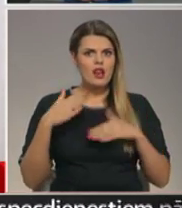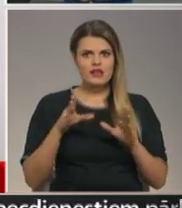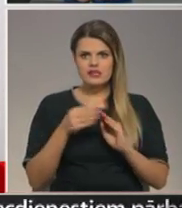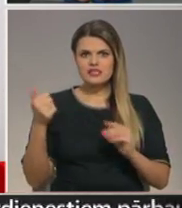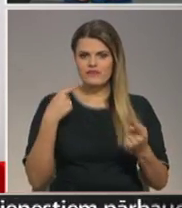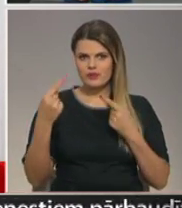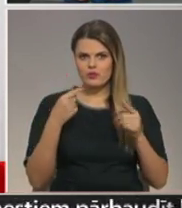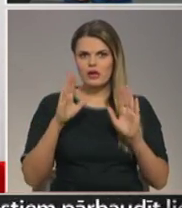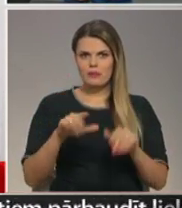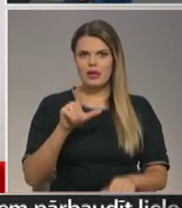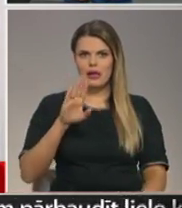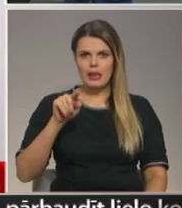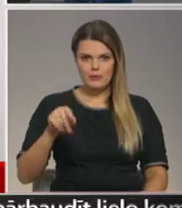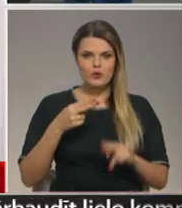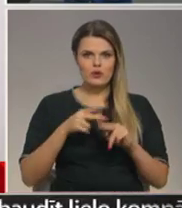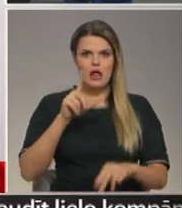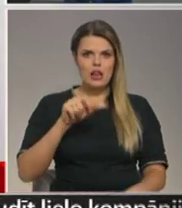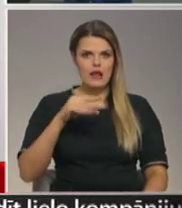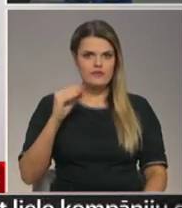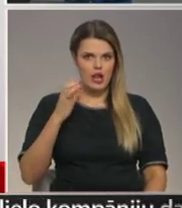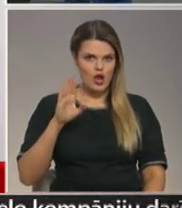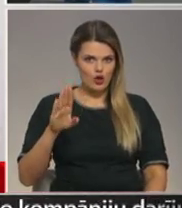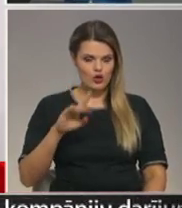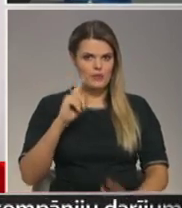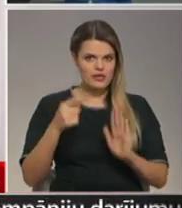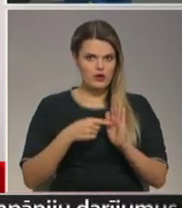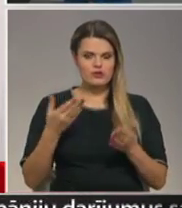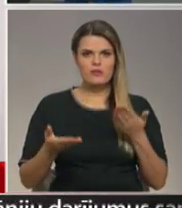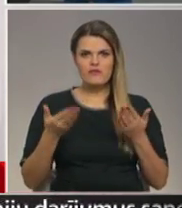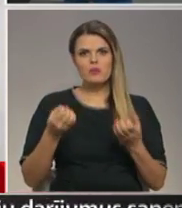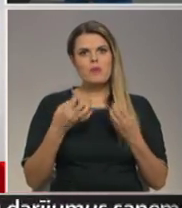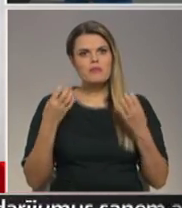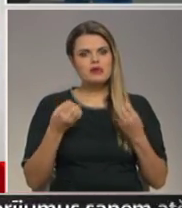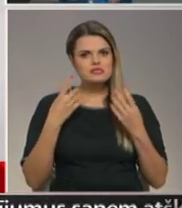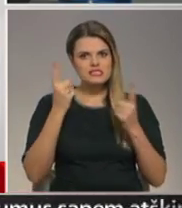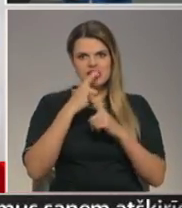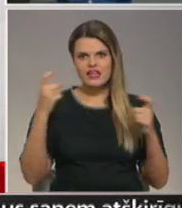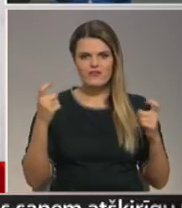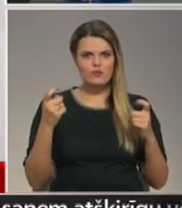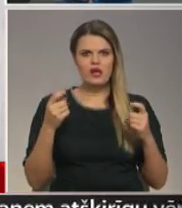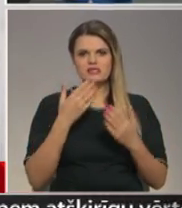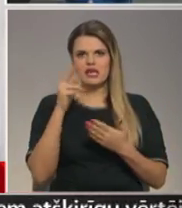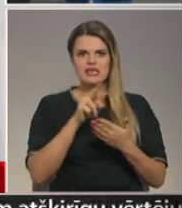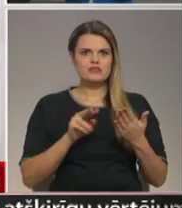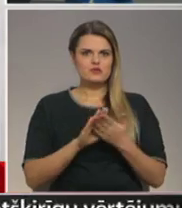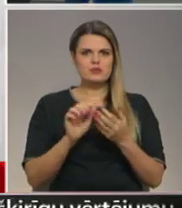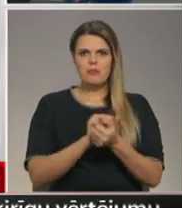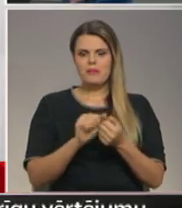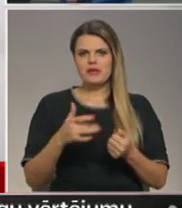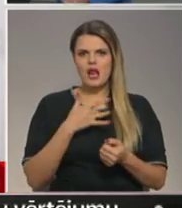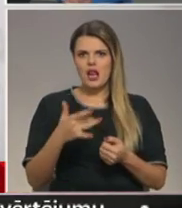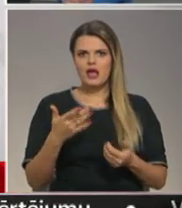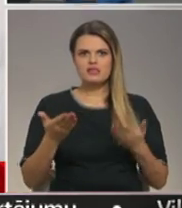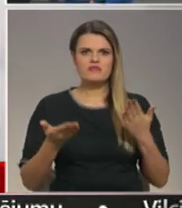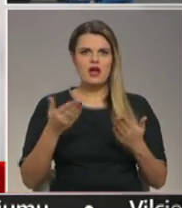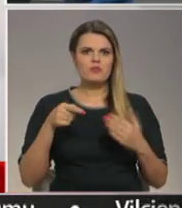Vēlējāties ar viņiem runāt par LMT un Latelekom jautājumu. Varbūt izstāstīt šo fonu informāciju, jo tā izlasots papīru liekas, ka tā varētu